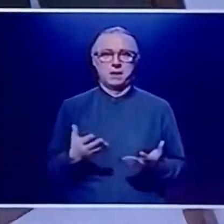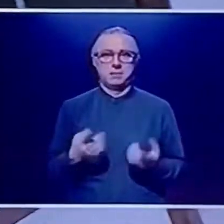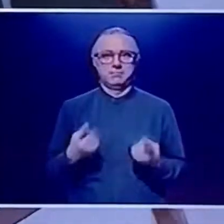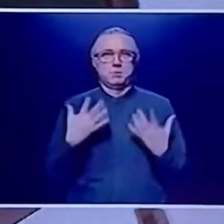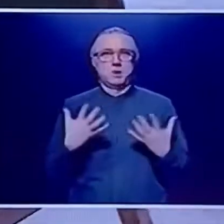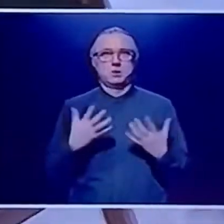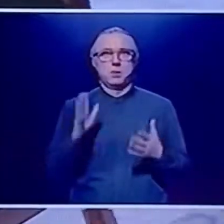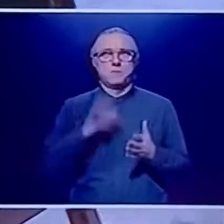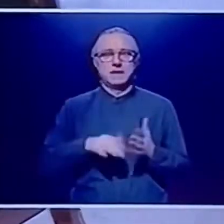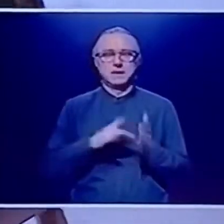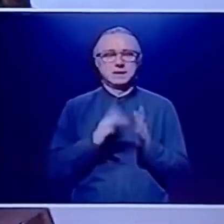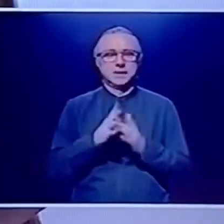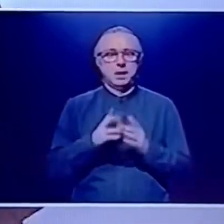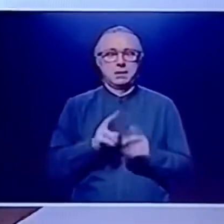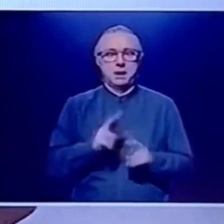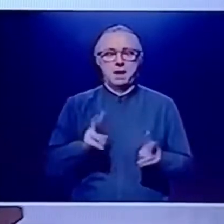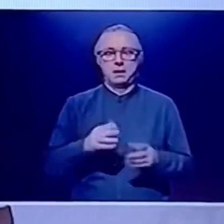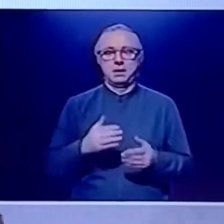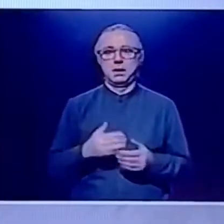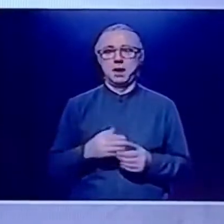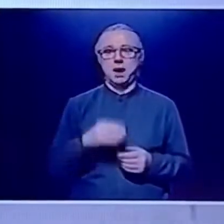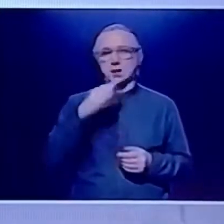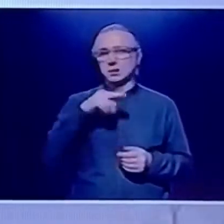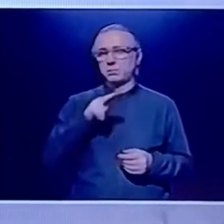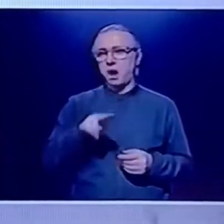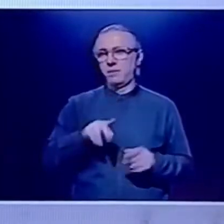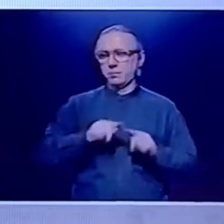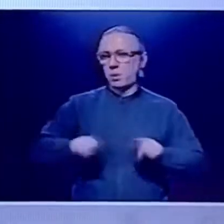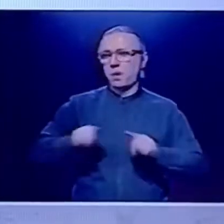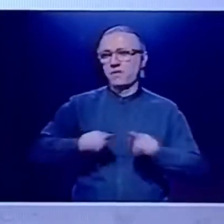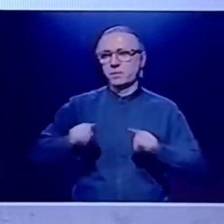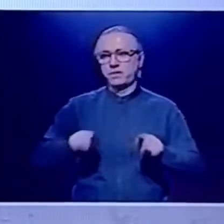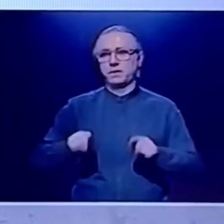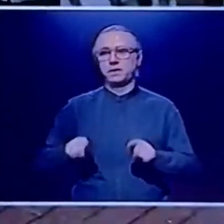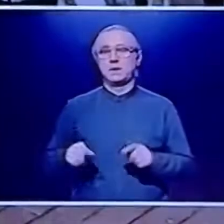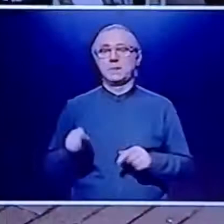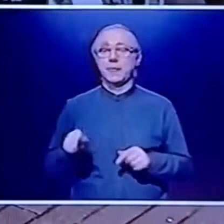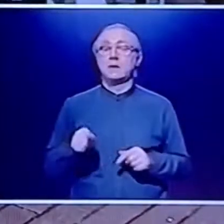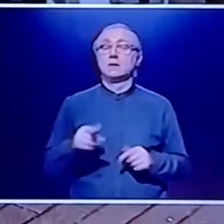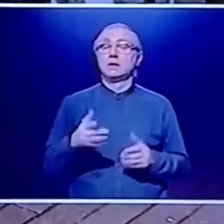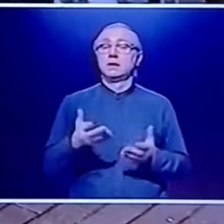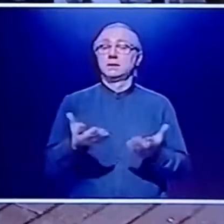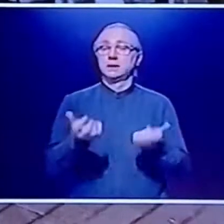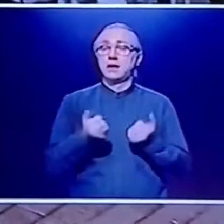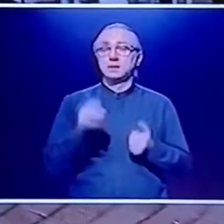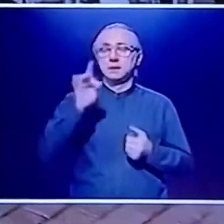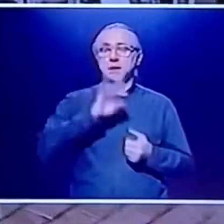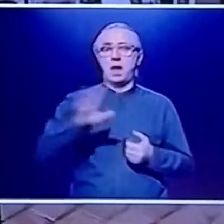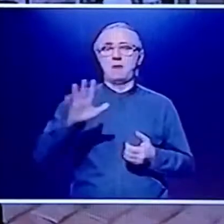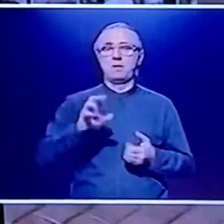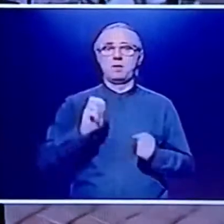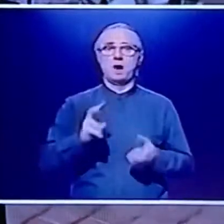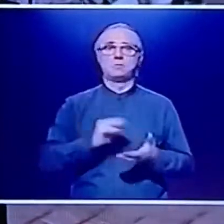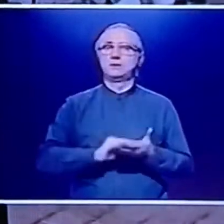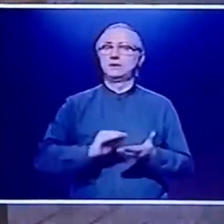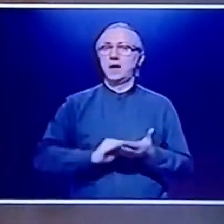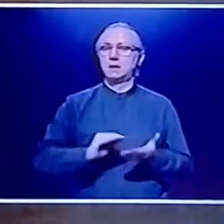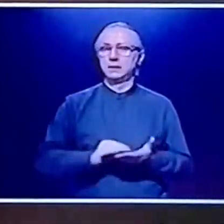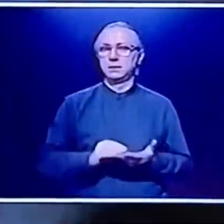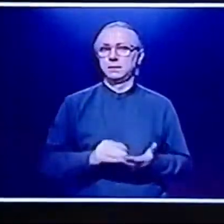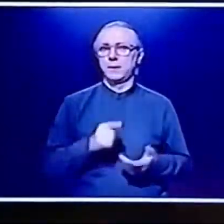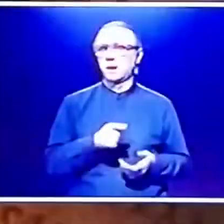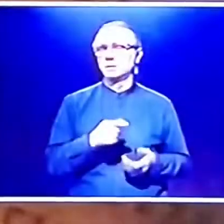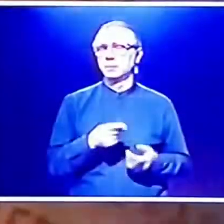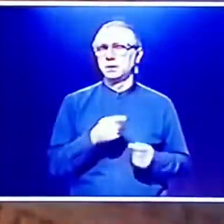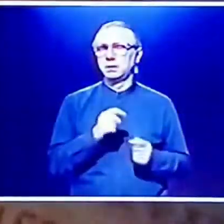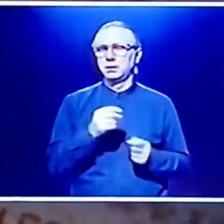Кроме устной проповеди, отец Павел снискал заслуженную славу как писатель. Его трудам давали такую характеристику. Даровитый самоучка